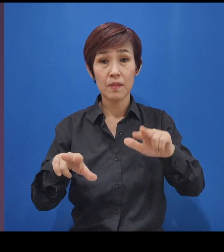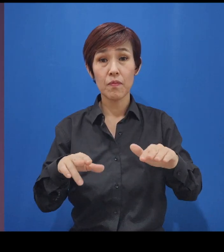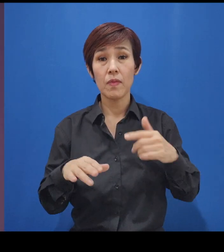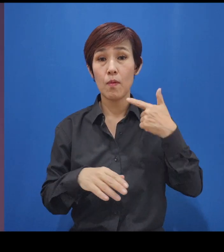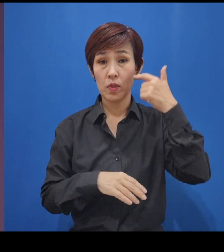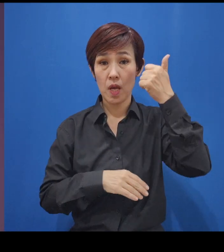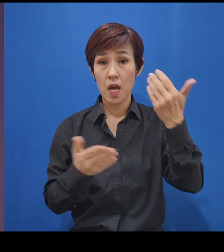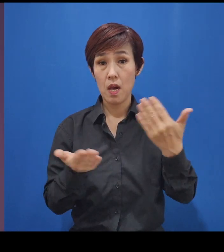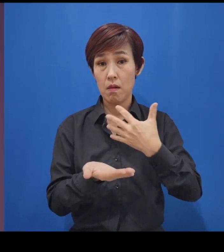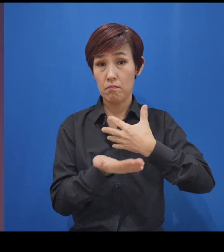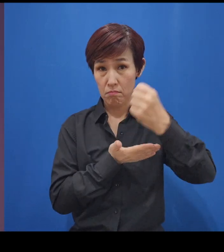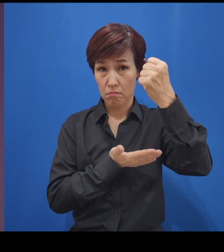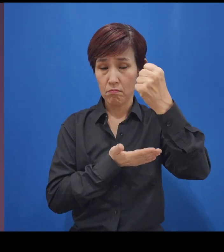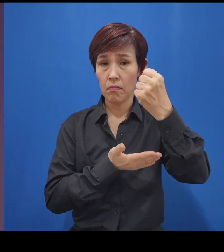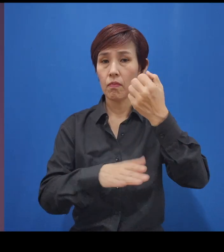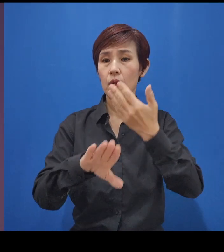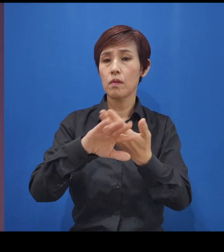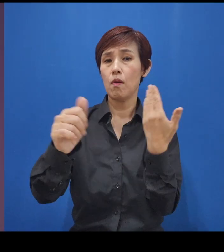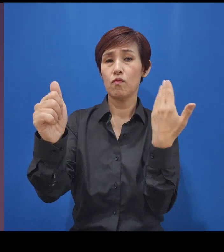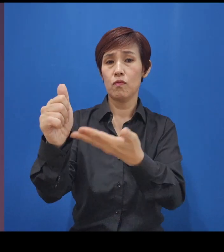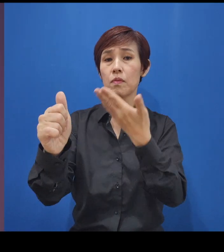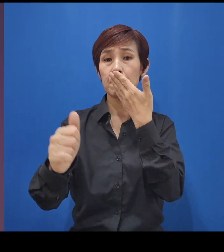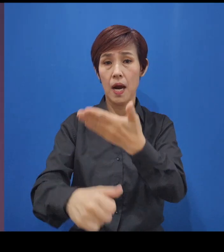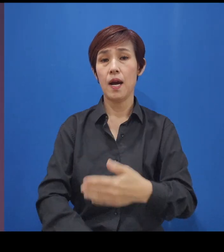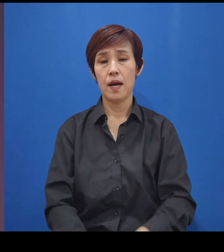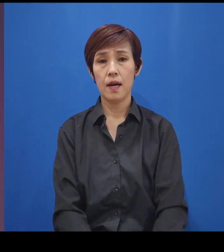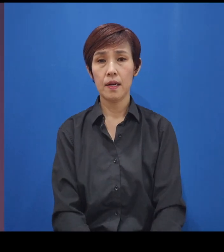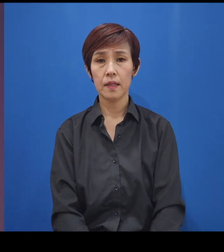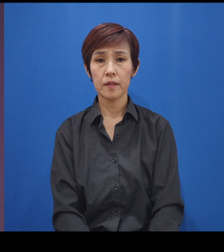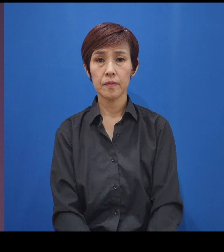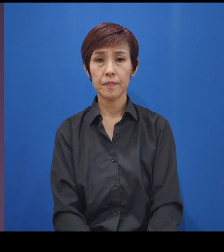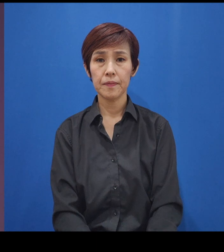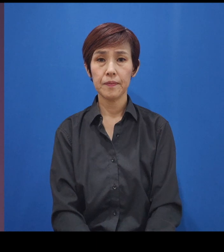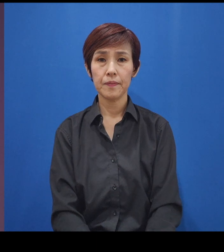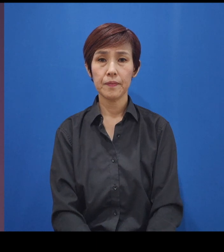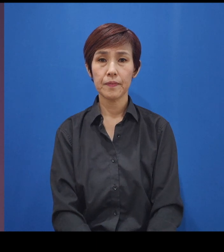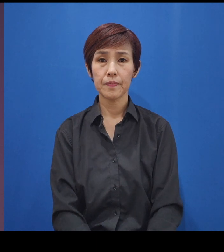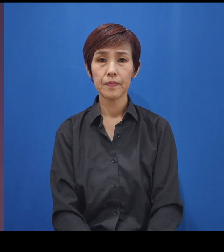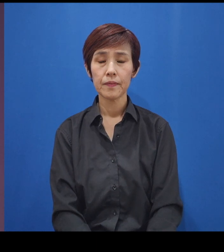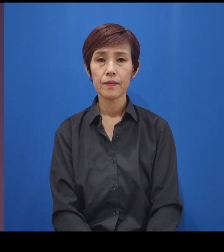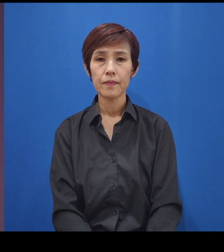당장이라도 이 직분을 저에게서 떼서 저의 이웃에게 줄 수 있죠.